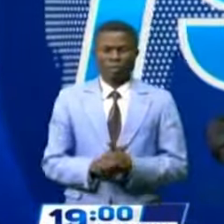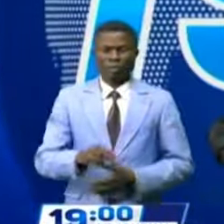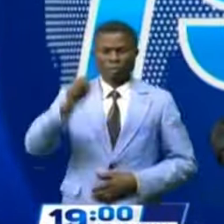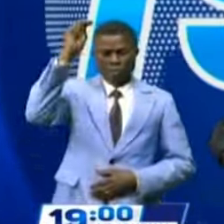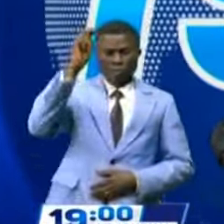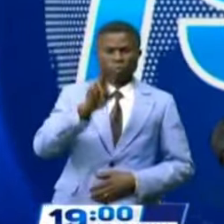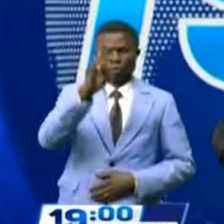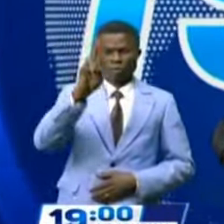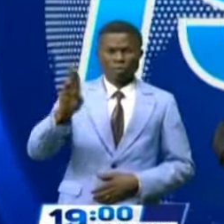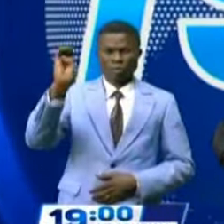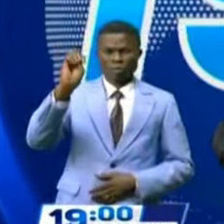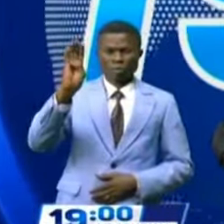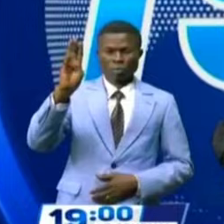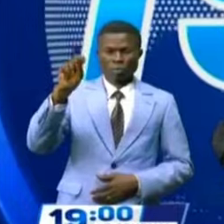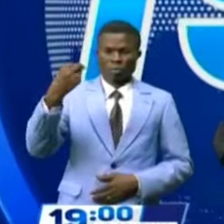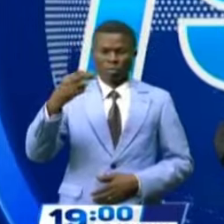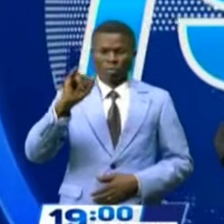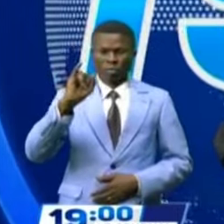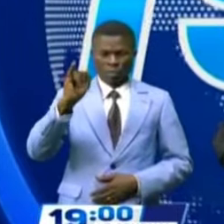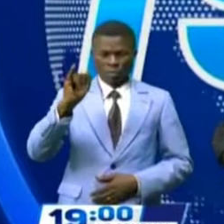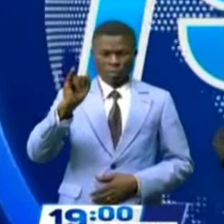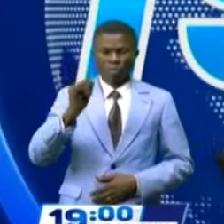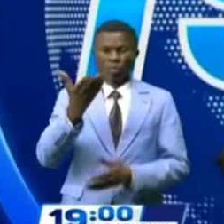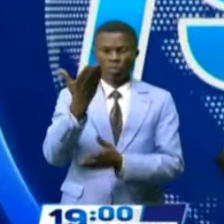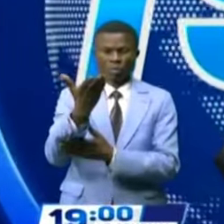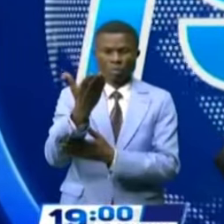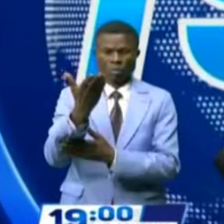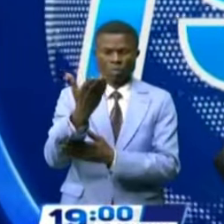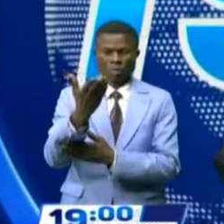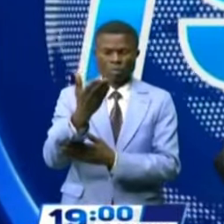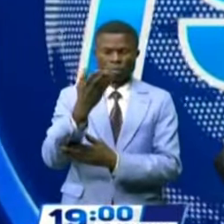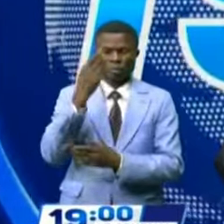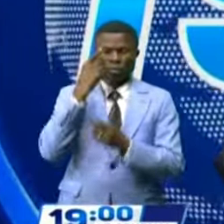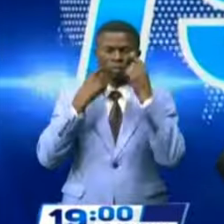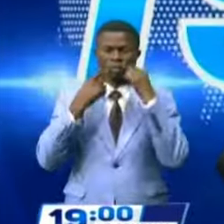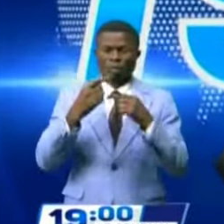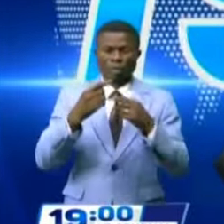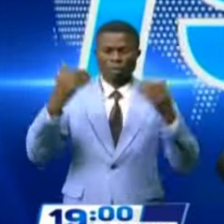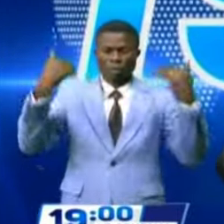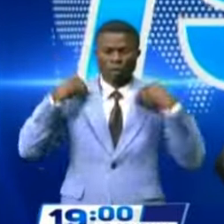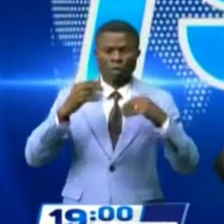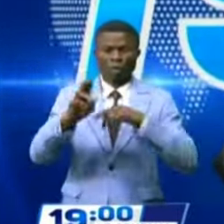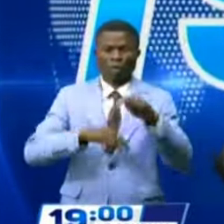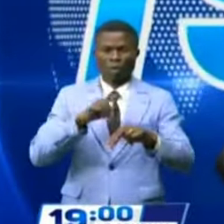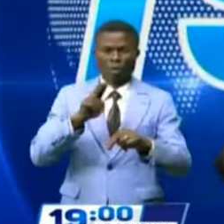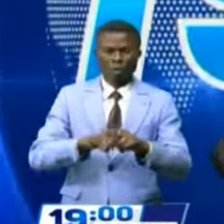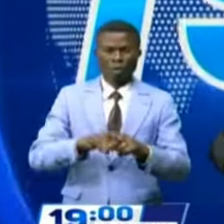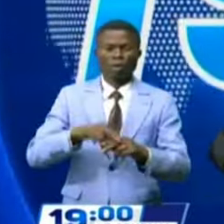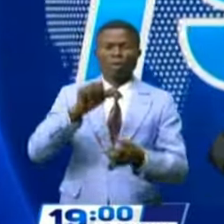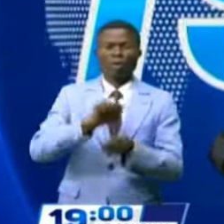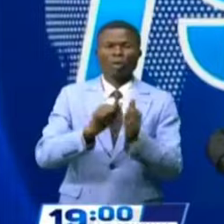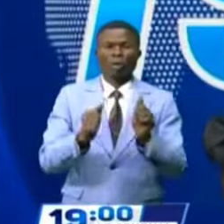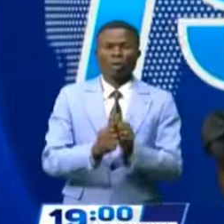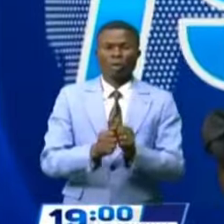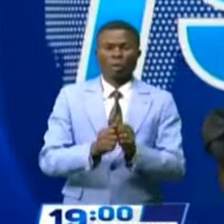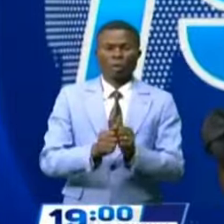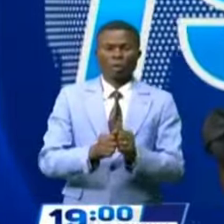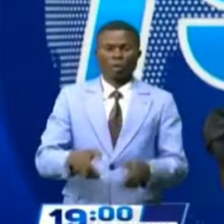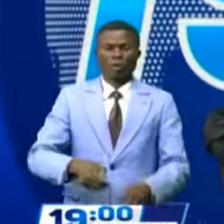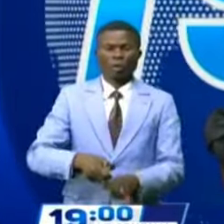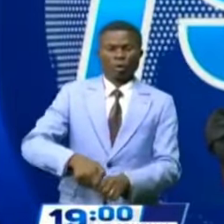Au Nord-Oubangui, le gouverneur Malo Mobutu lance un cri d'alarme aux autorités nationales sur la situation de la